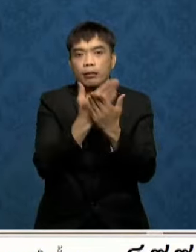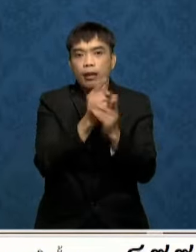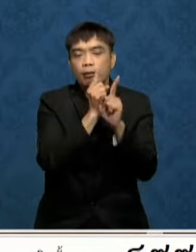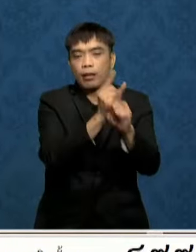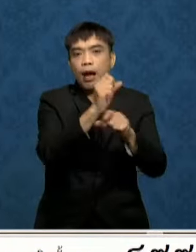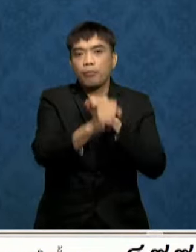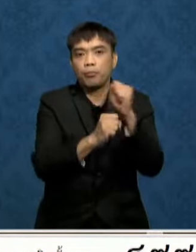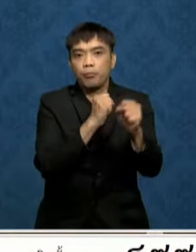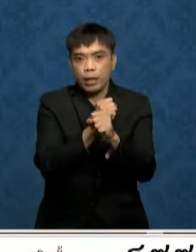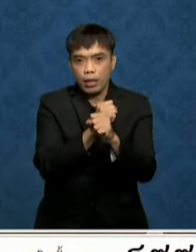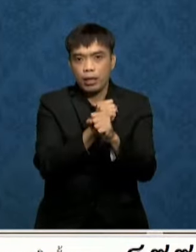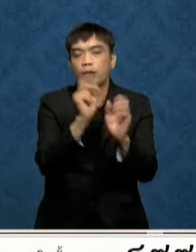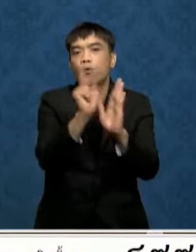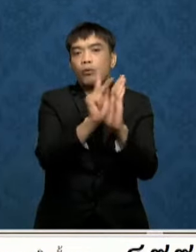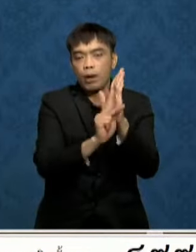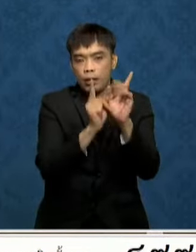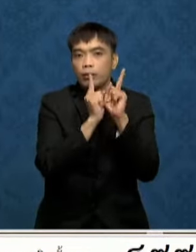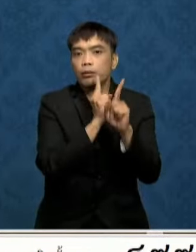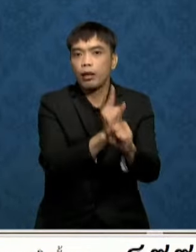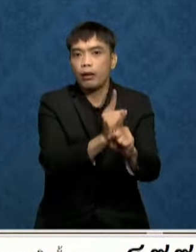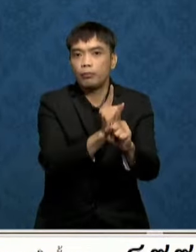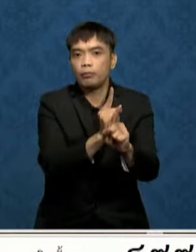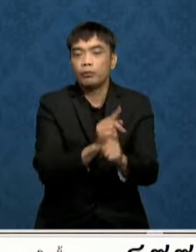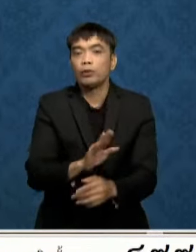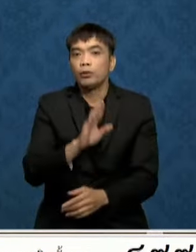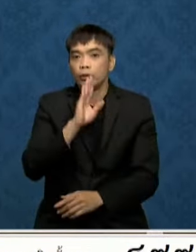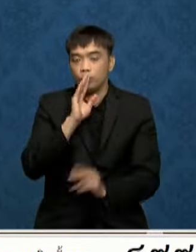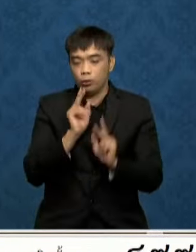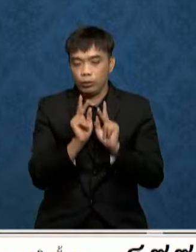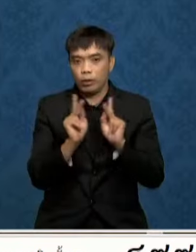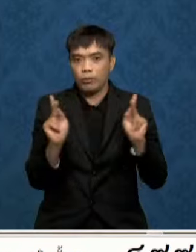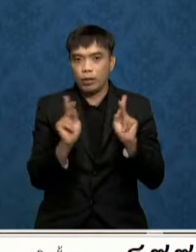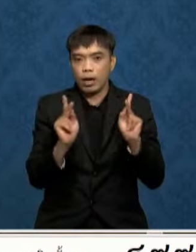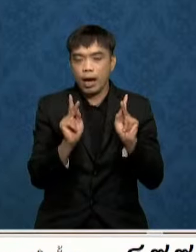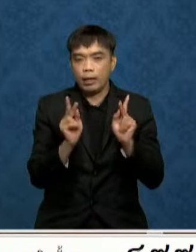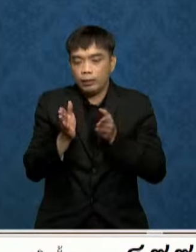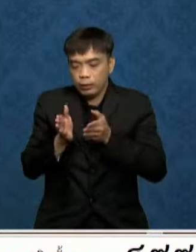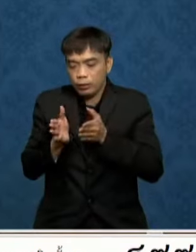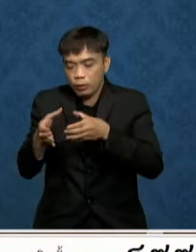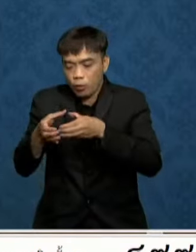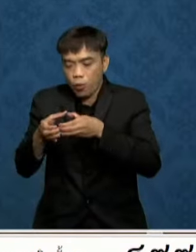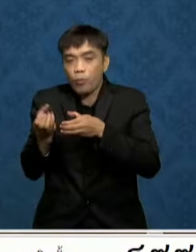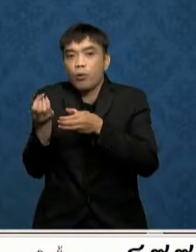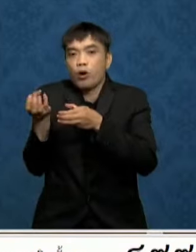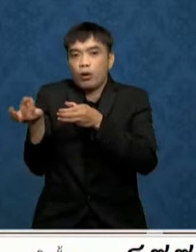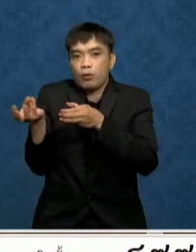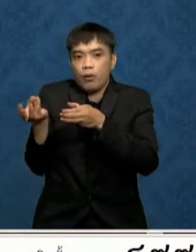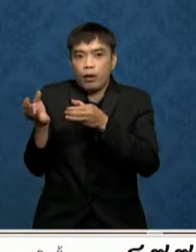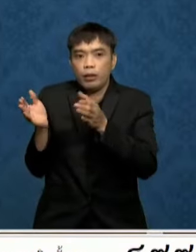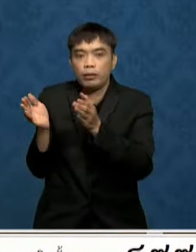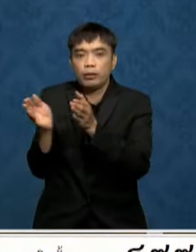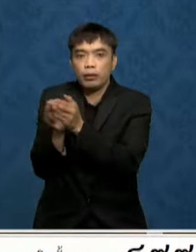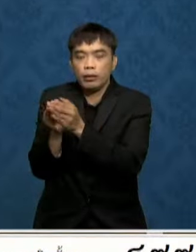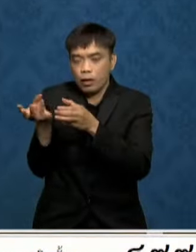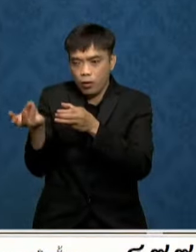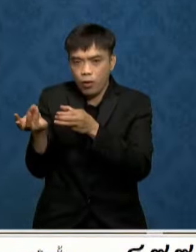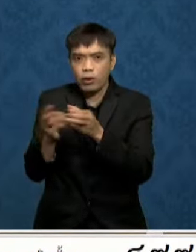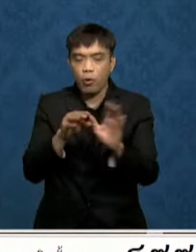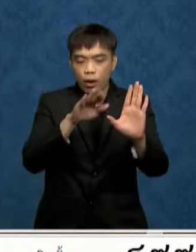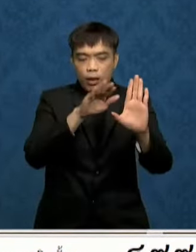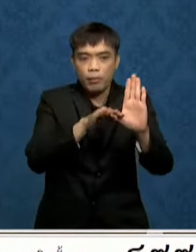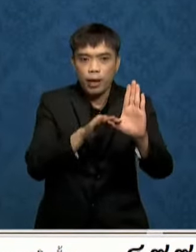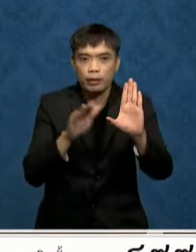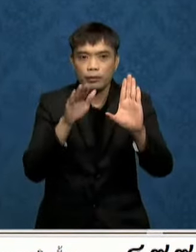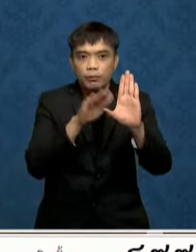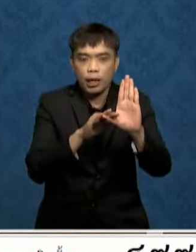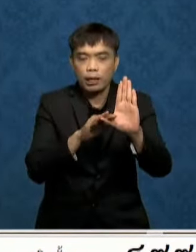จริงอยู่ที่ท่านก็มีการเอ่อมีกรรมาธิการนะคะเอ่อเสียงข้างน้อยท่านนพพนัสได้ชี้แจงแล้วว่าการลงทะเบียนเนี่ยมันไม่นับ